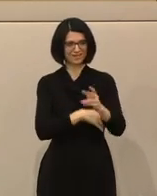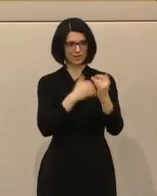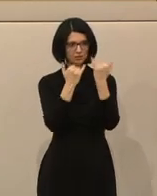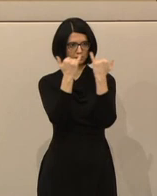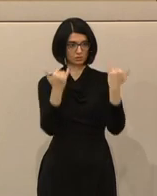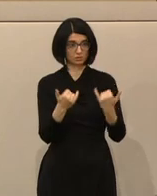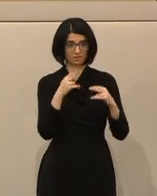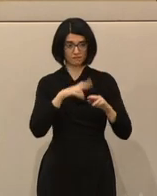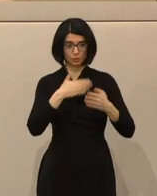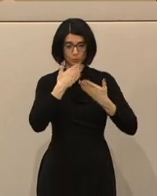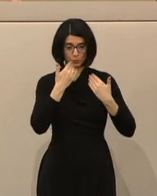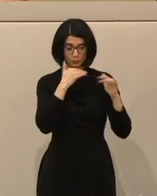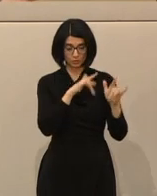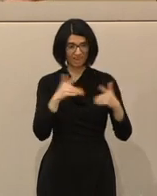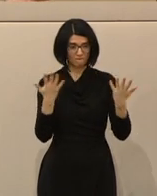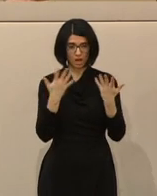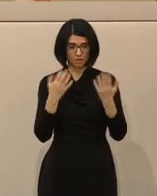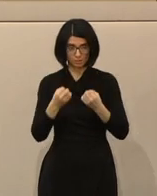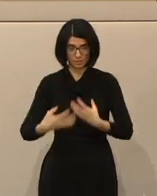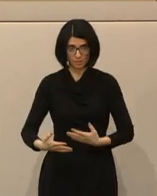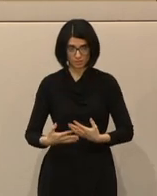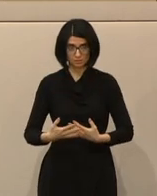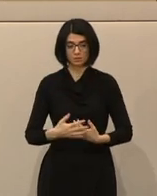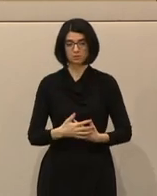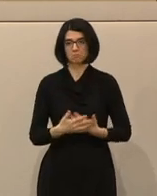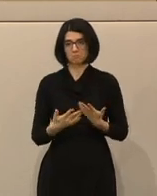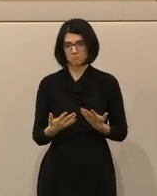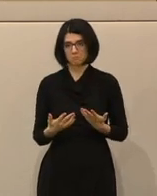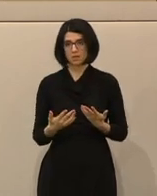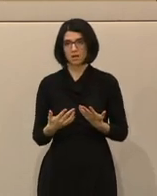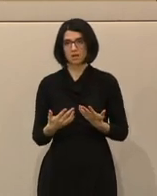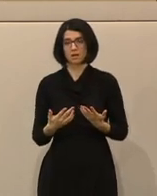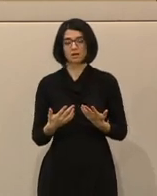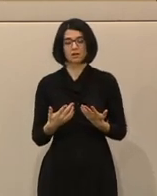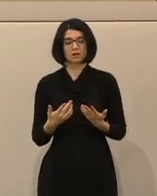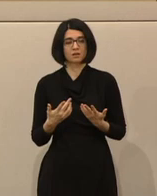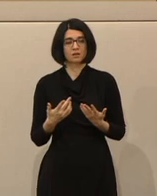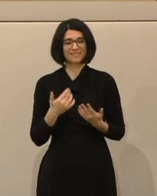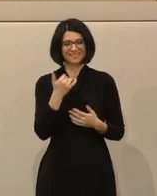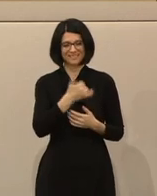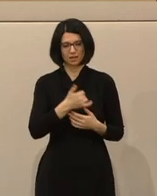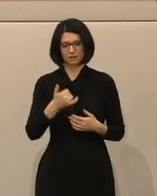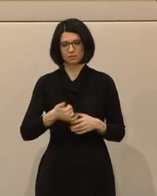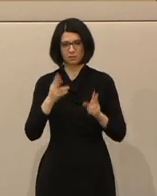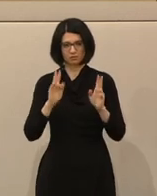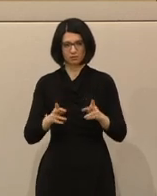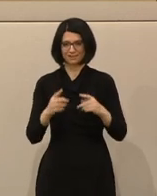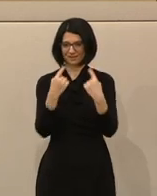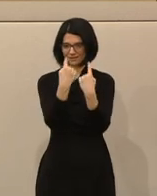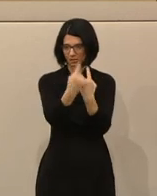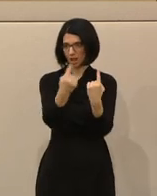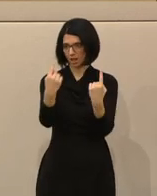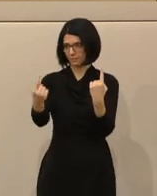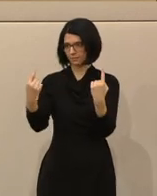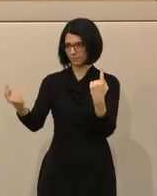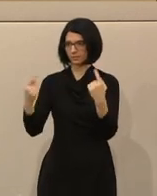nicht, ja, was wäre die Folge? Die Folge wäre, dass jeder sein Recht